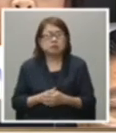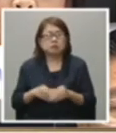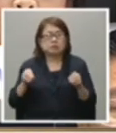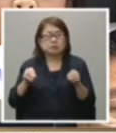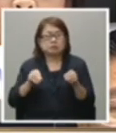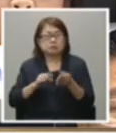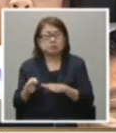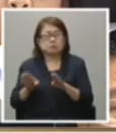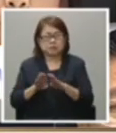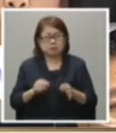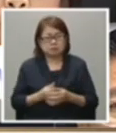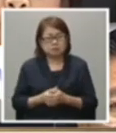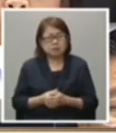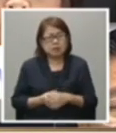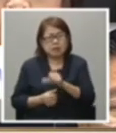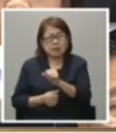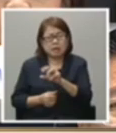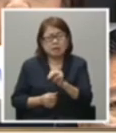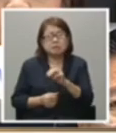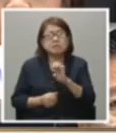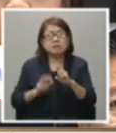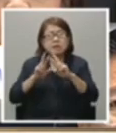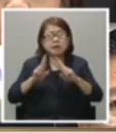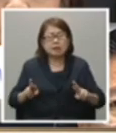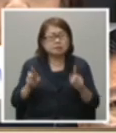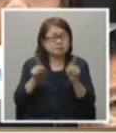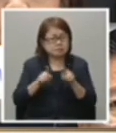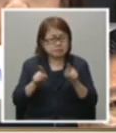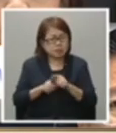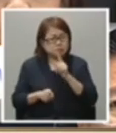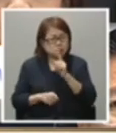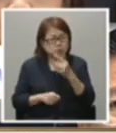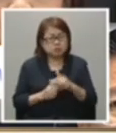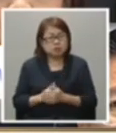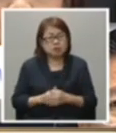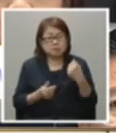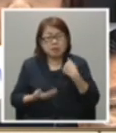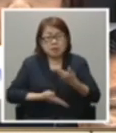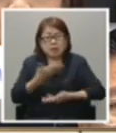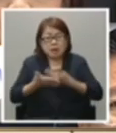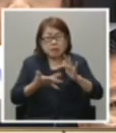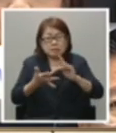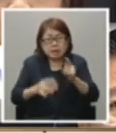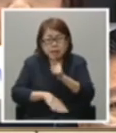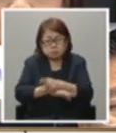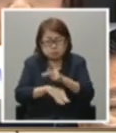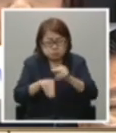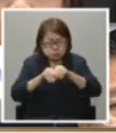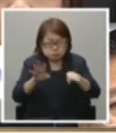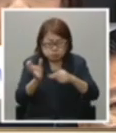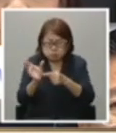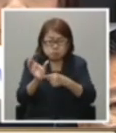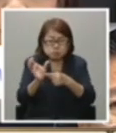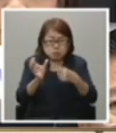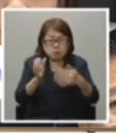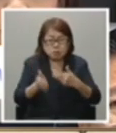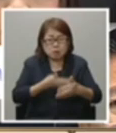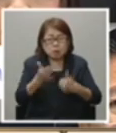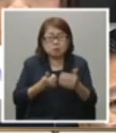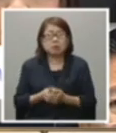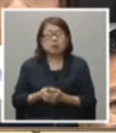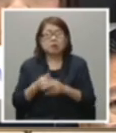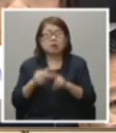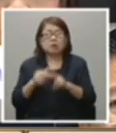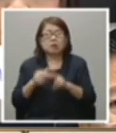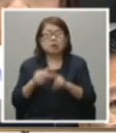SME ไม่ต้องพูดถึงค่ะเพราะว่าจากการที่เขาโดนออนไลน์มาตีตลาดเขาก็มาอยู่ออนไลน์พอเขามาอยู่ออนไล